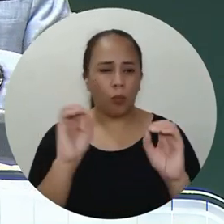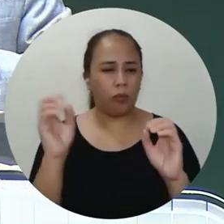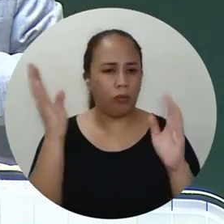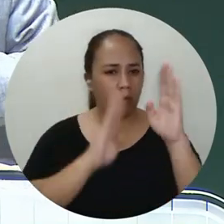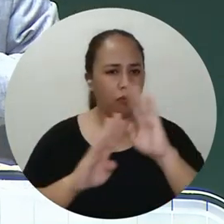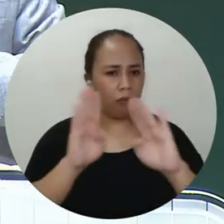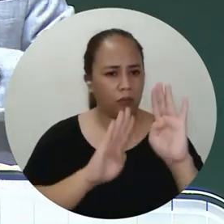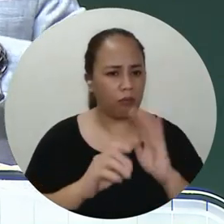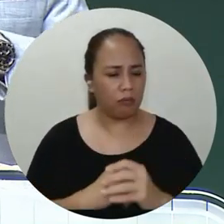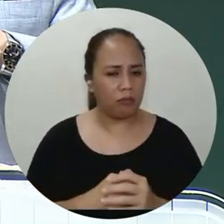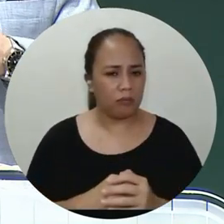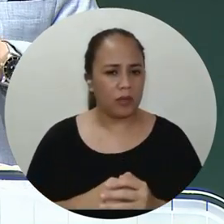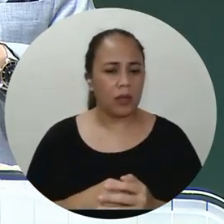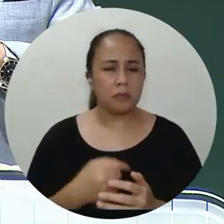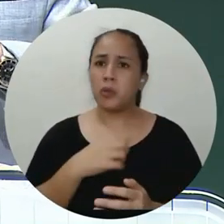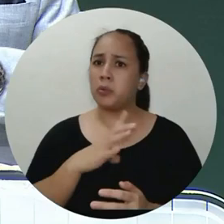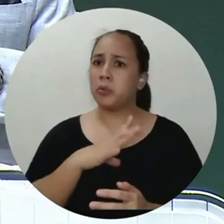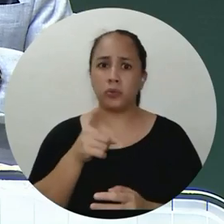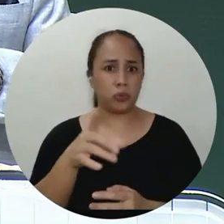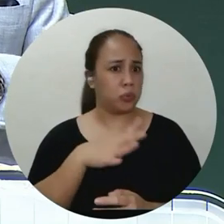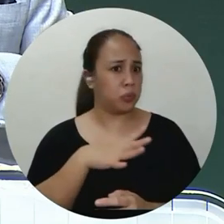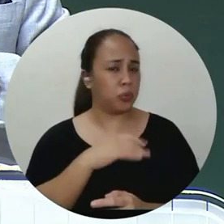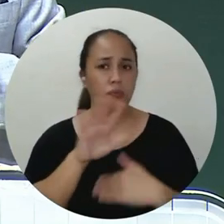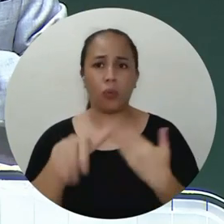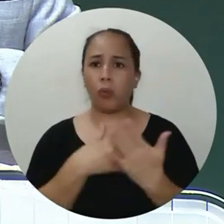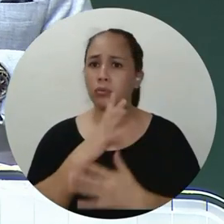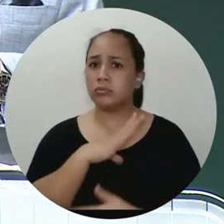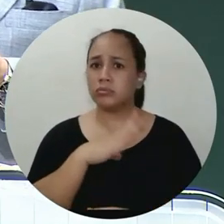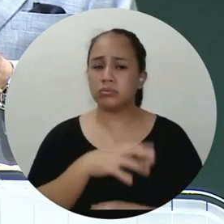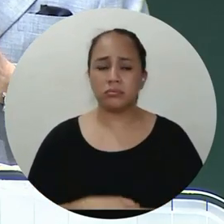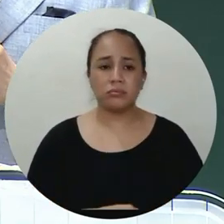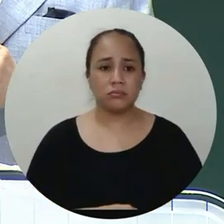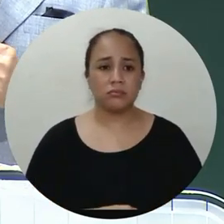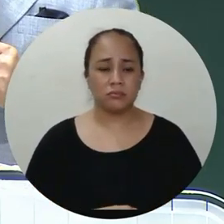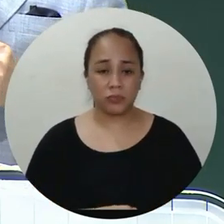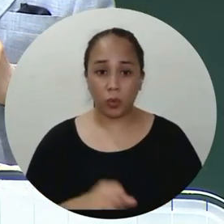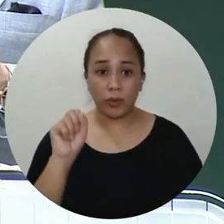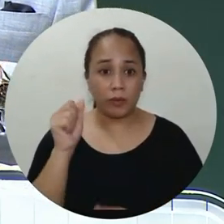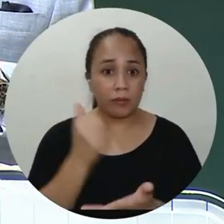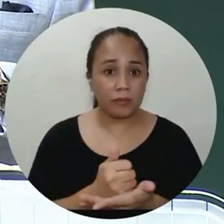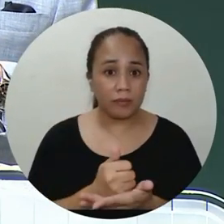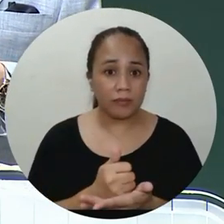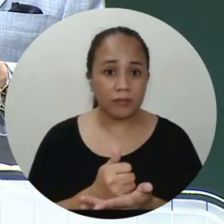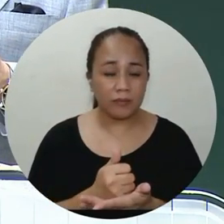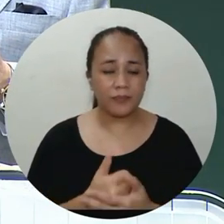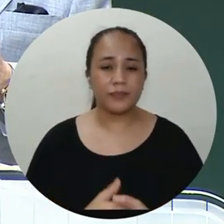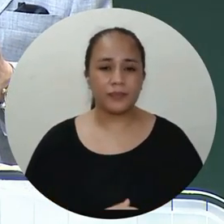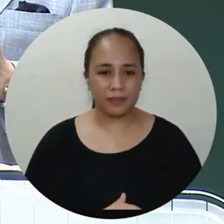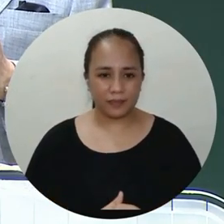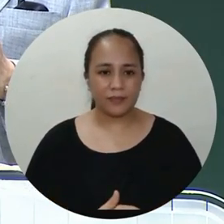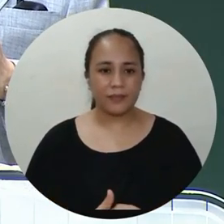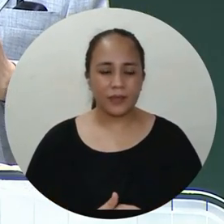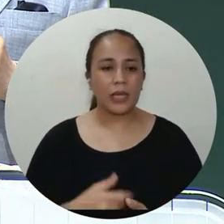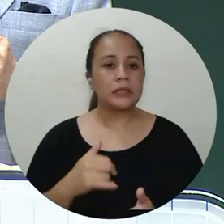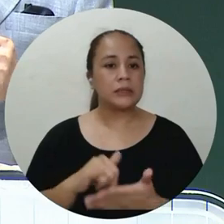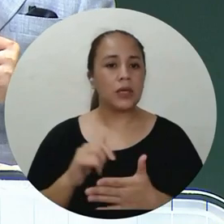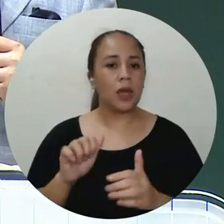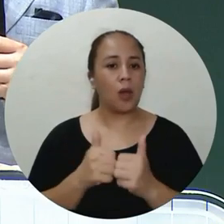okay. As I'm okay, you're okay, and everybody is okay. Amen. Amen. 그렇게 되게 됐다니까요. That's how it will